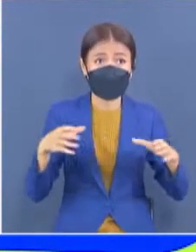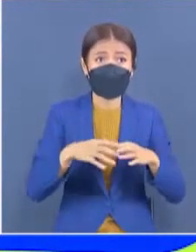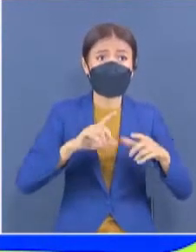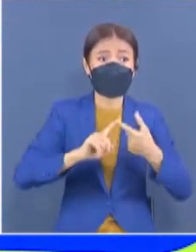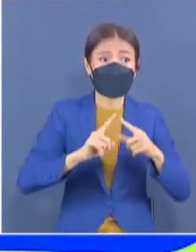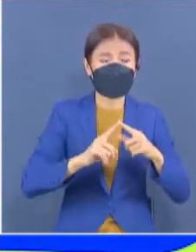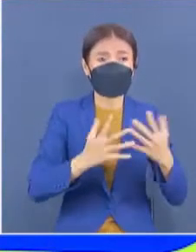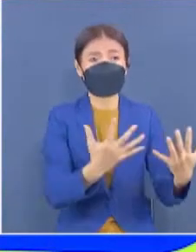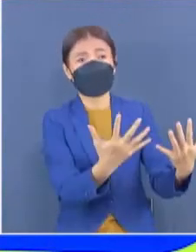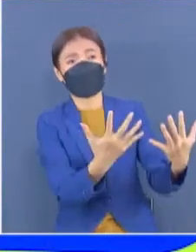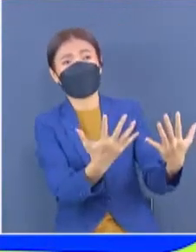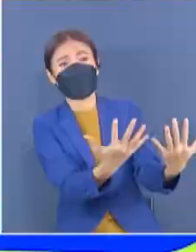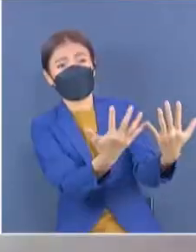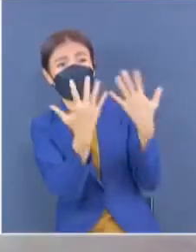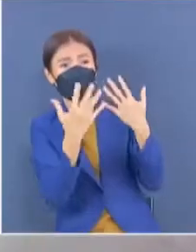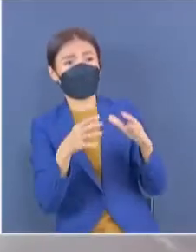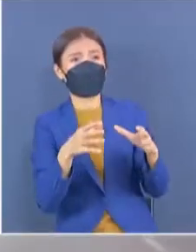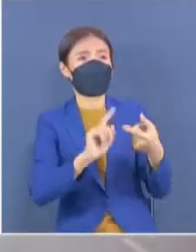เองใช้มีดเข้าจ้วงแทงครับ